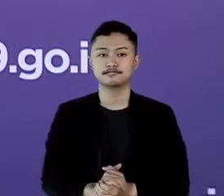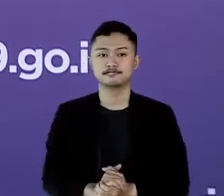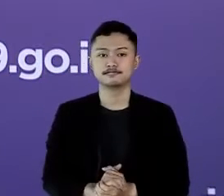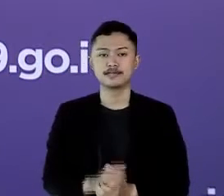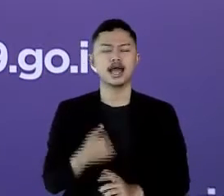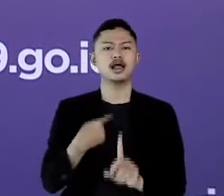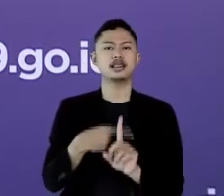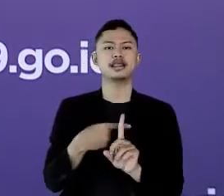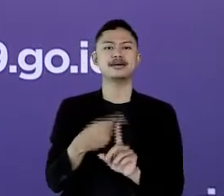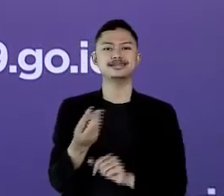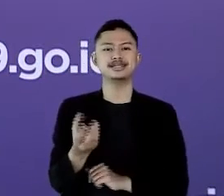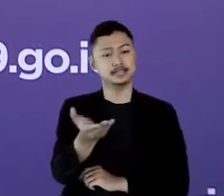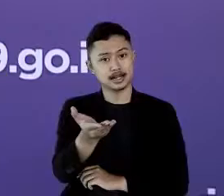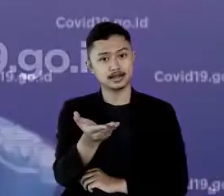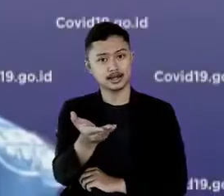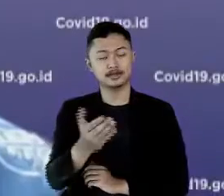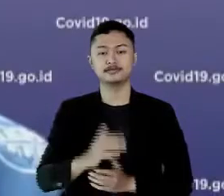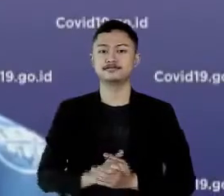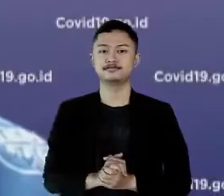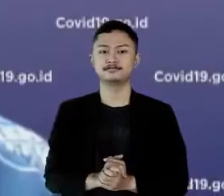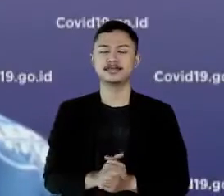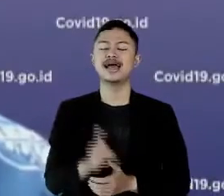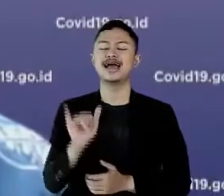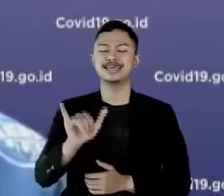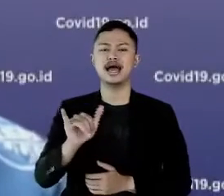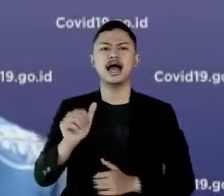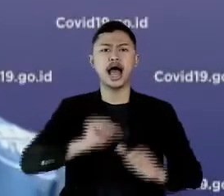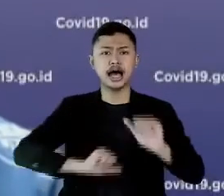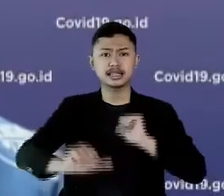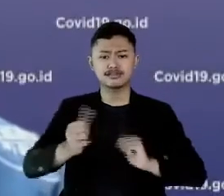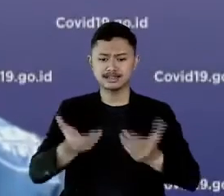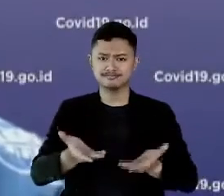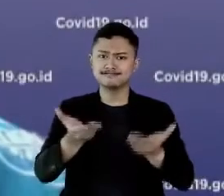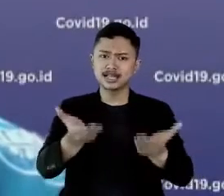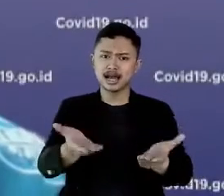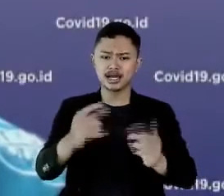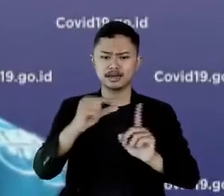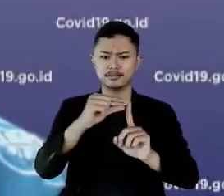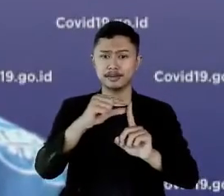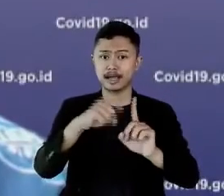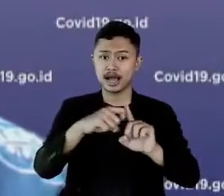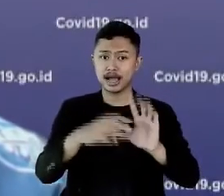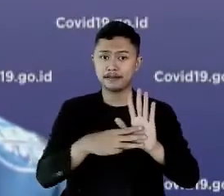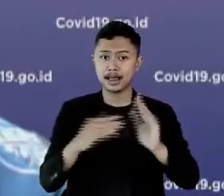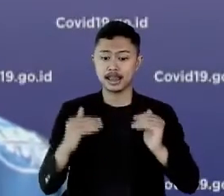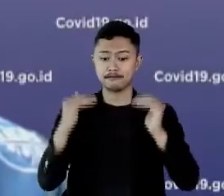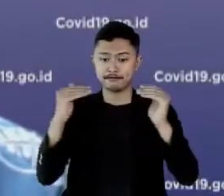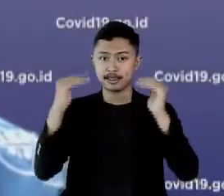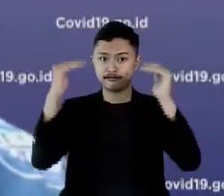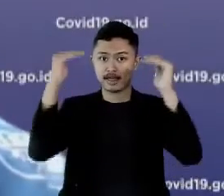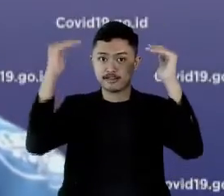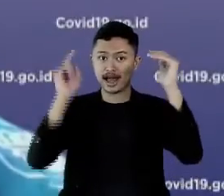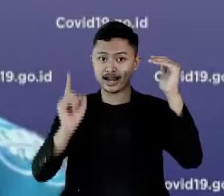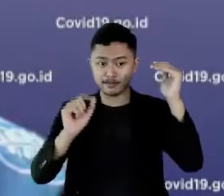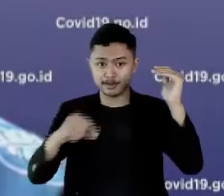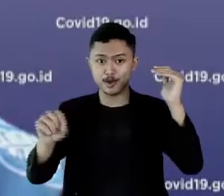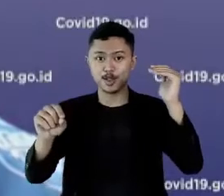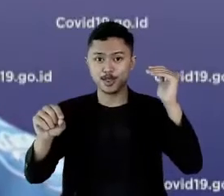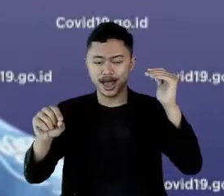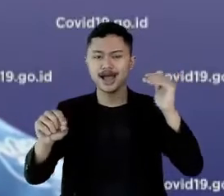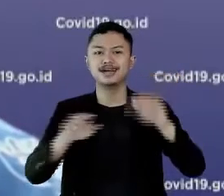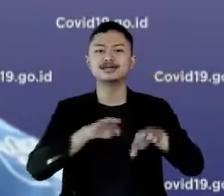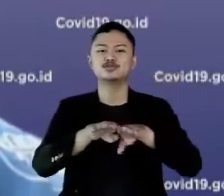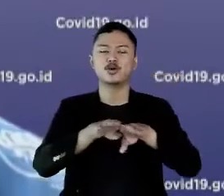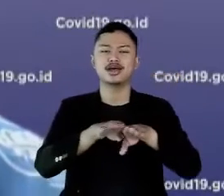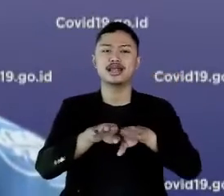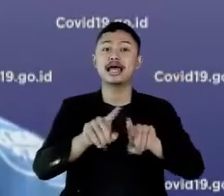saya tambahkan diri ya. Artinya, silakan Pak. Silakan beraktivitas sesuai dengan level PPKM-nya, kan sudah diatur tuh ya. Silakan beraktivitas, tapi